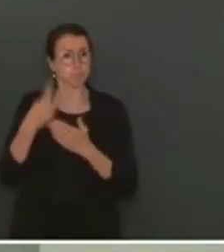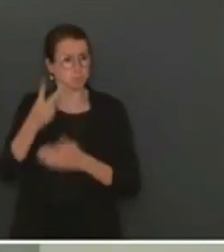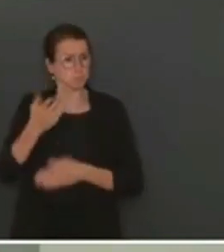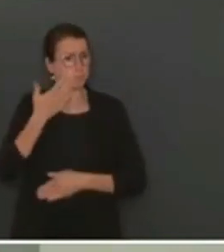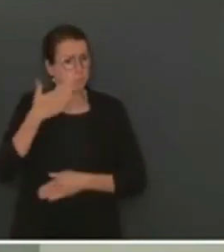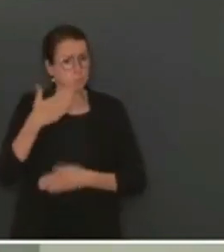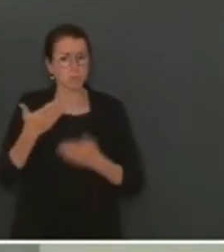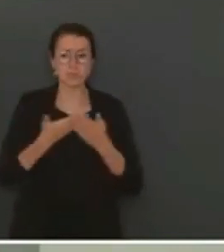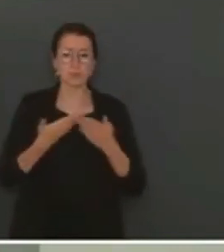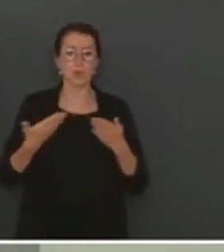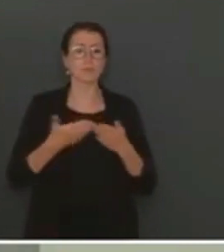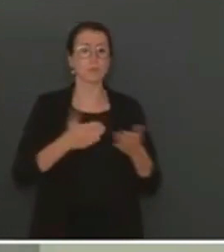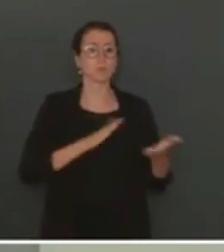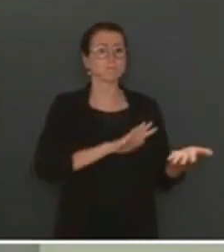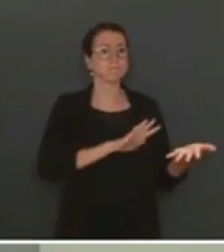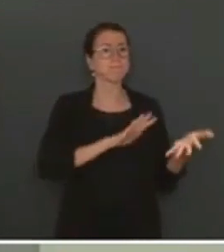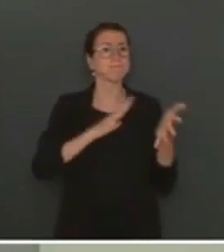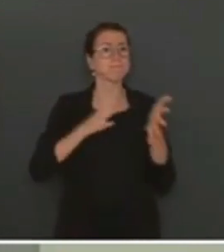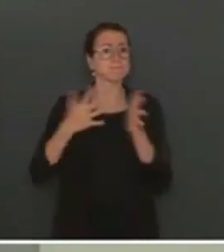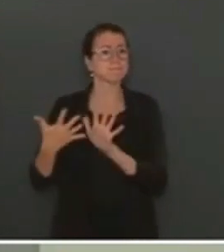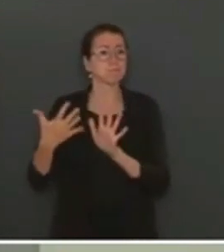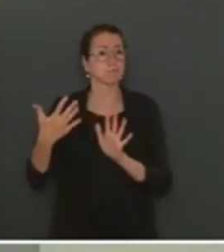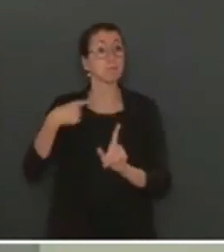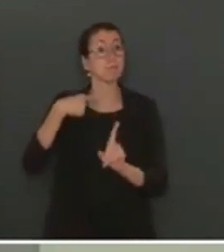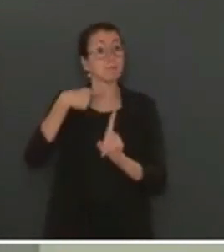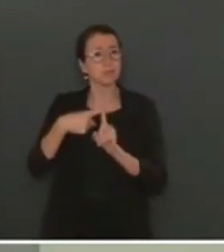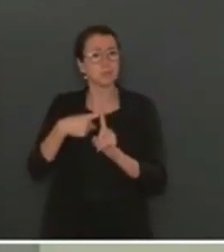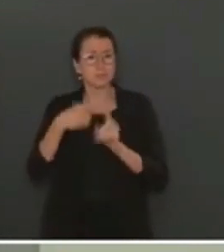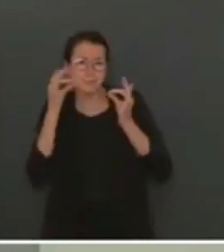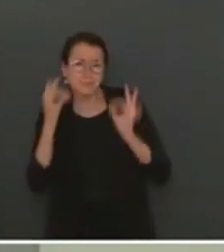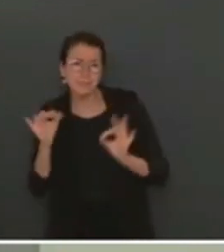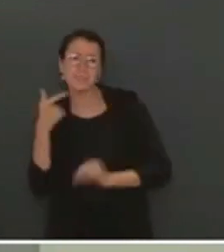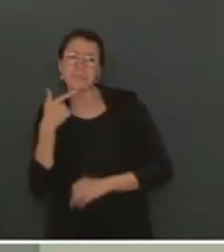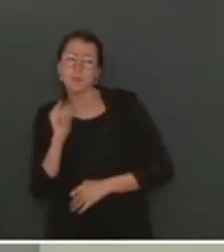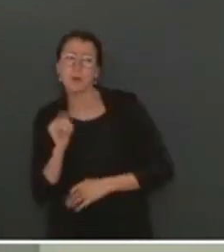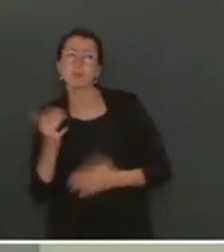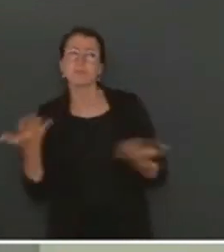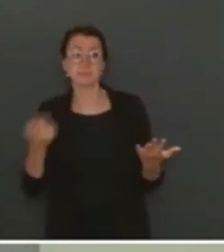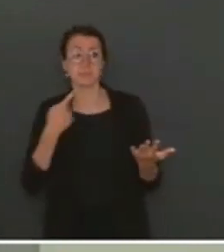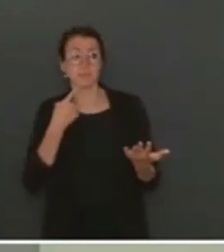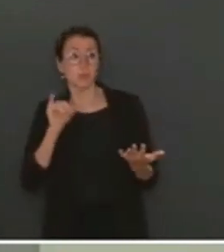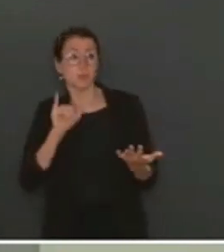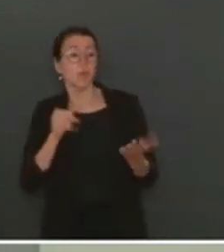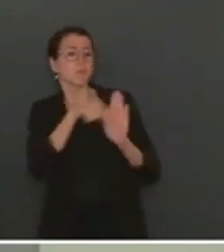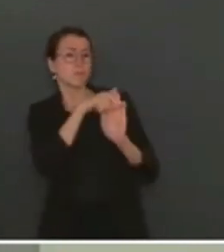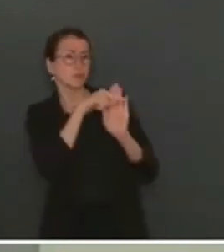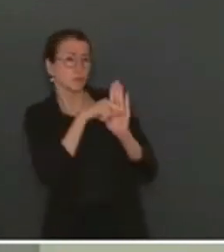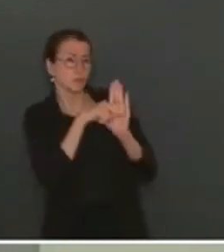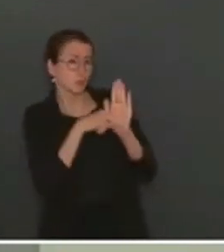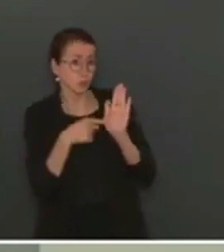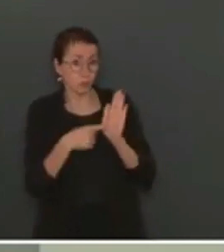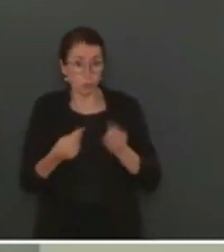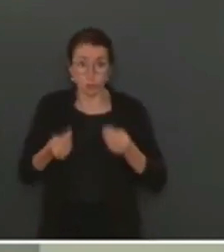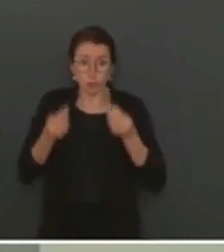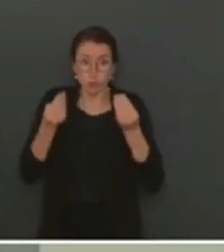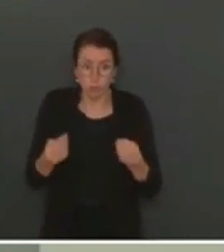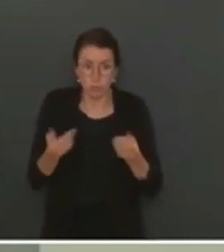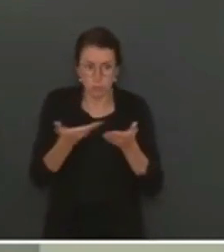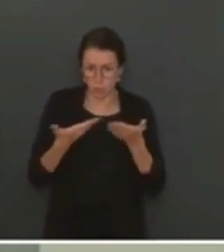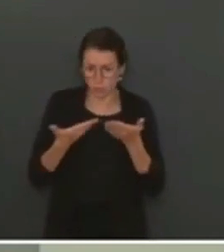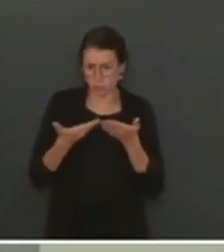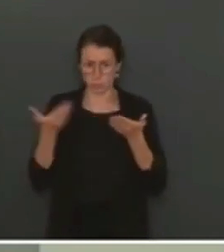دائما كتخليوها لي وكتشجعوني بها ودائما كنقرات تعليق ديليكم دائما عن الجديد بالجيكا وكل ما يخص